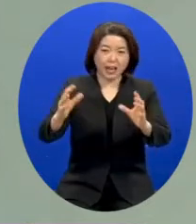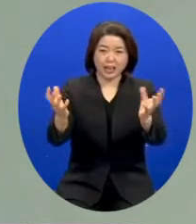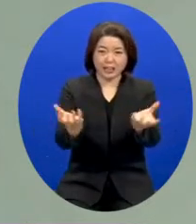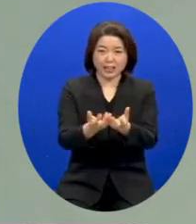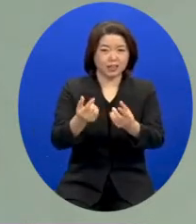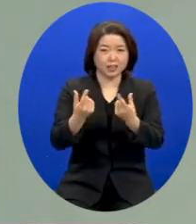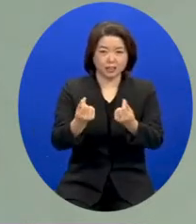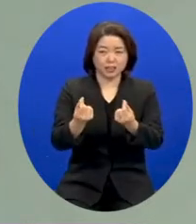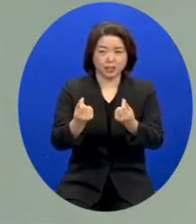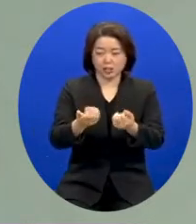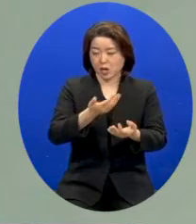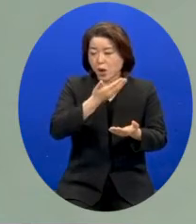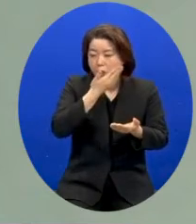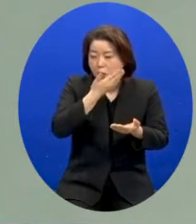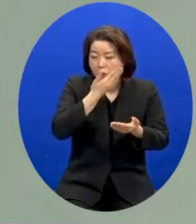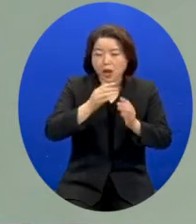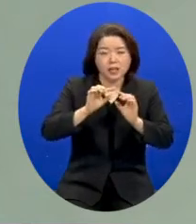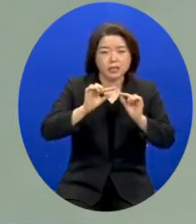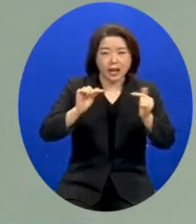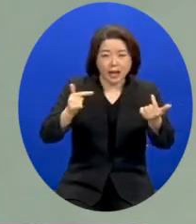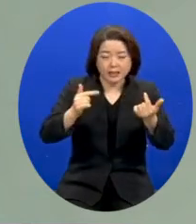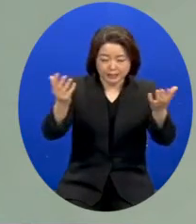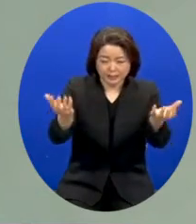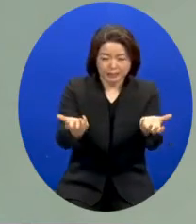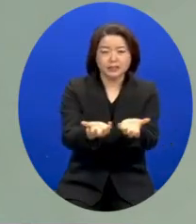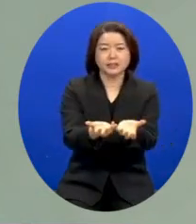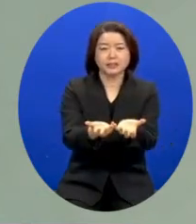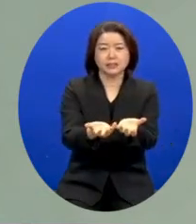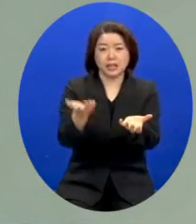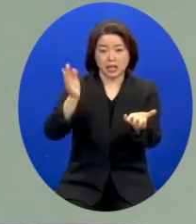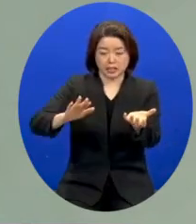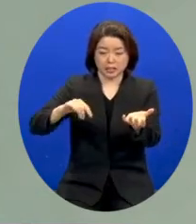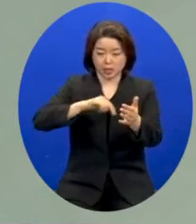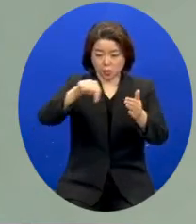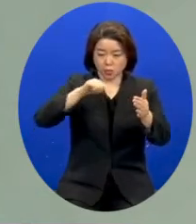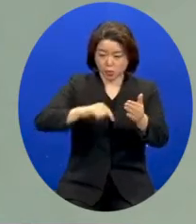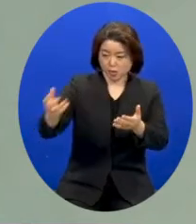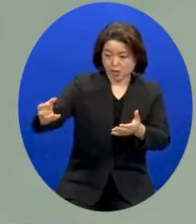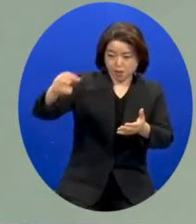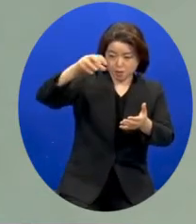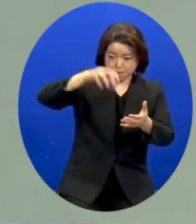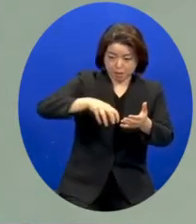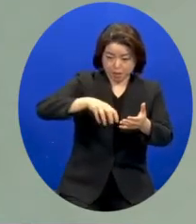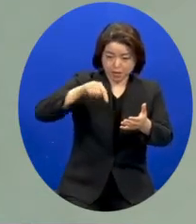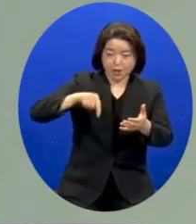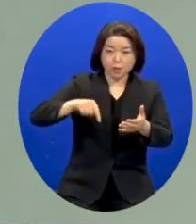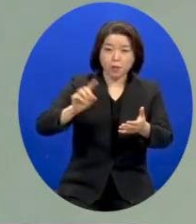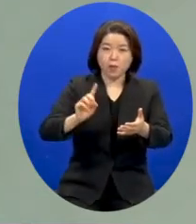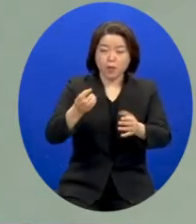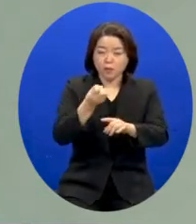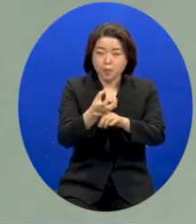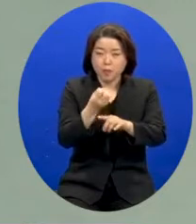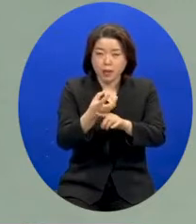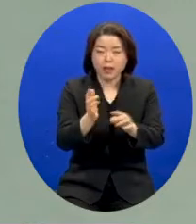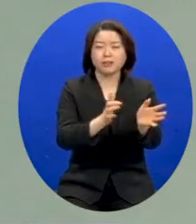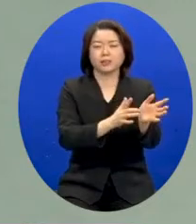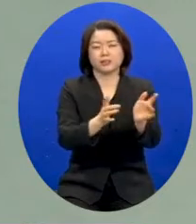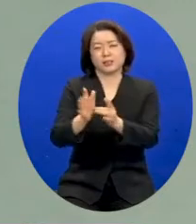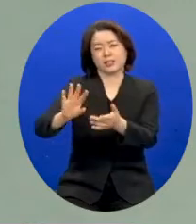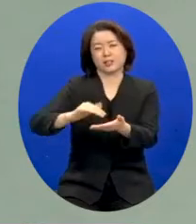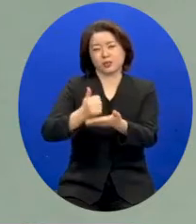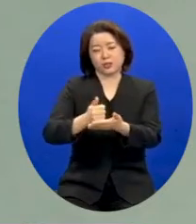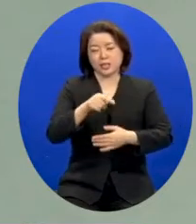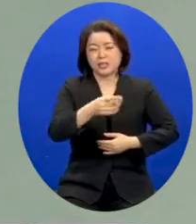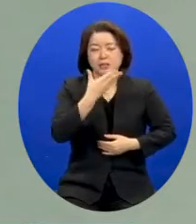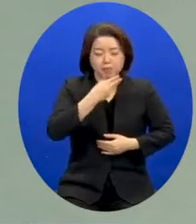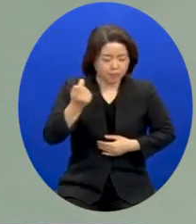귀한 가치가 없어 보이는 그릇이에요. 그런데 우리 안에 보배가 있어요. 예수 그리스도세요. 이것이